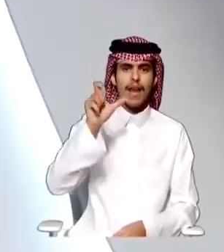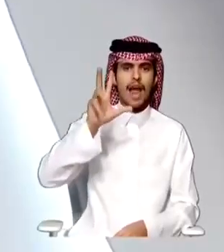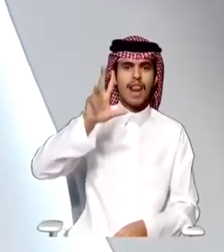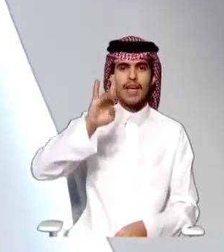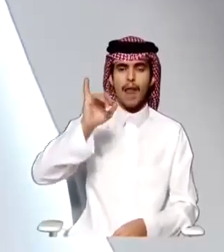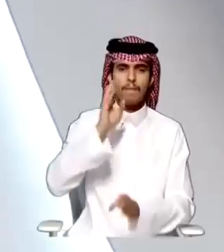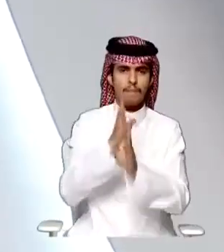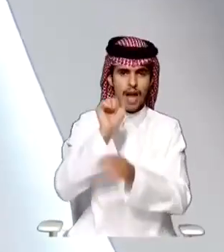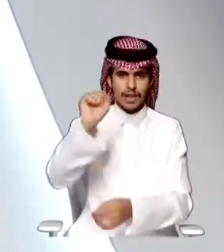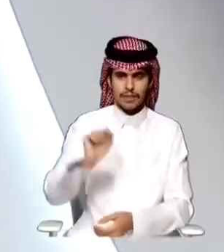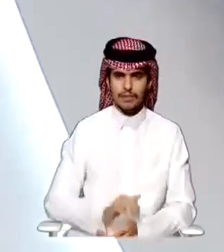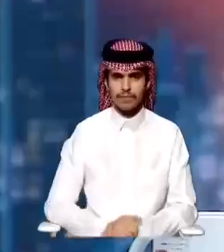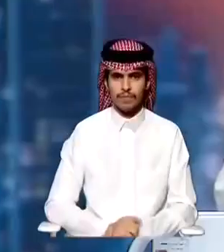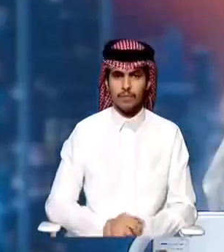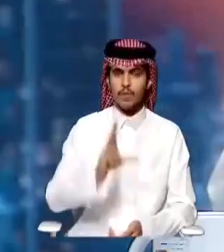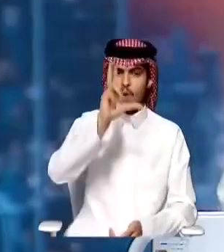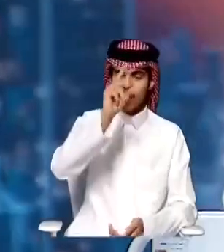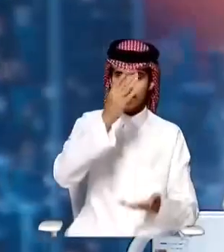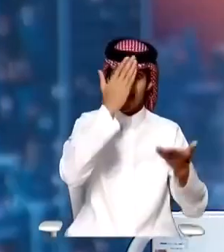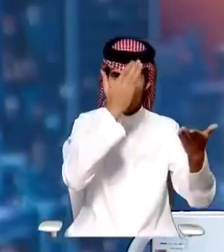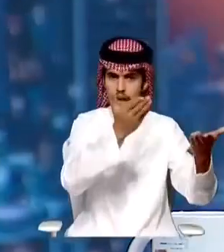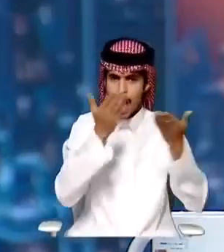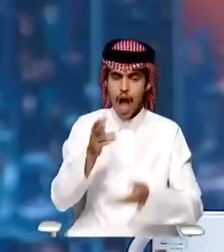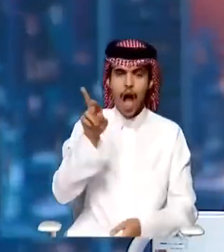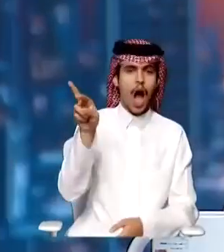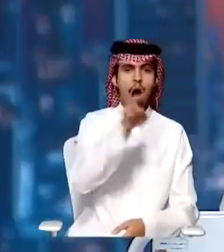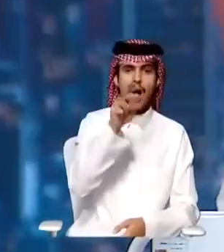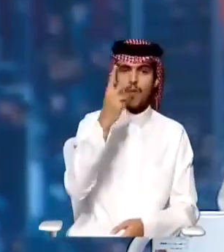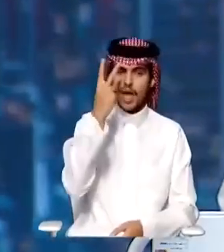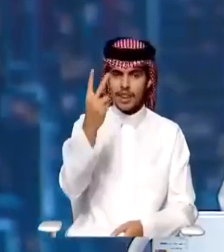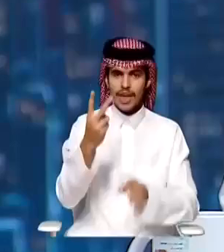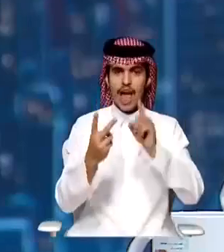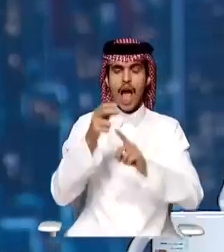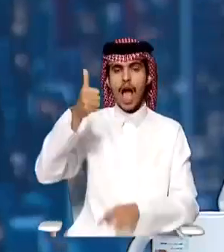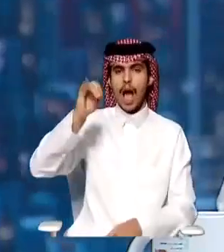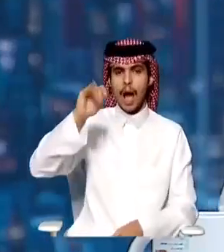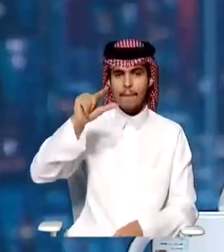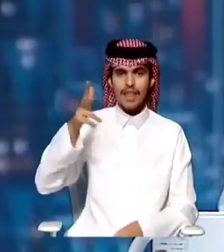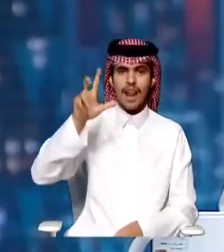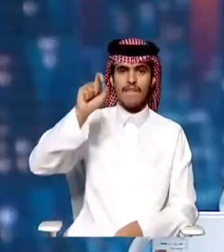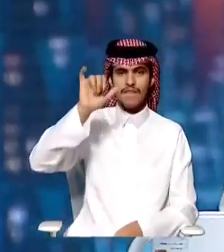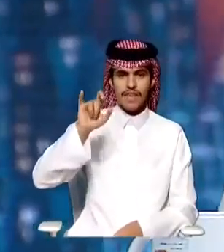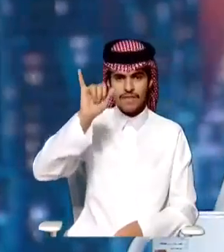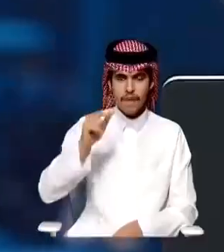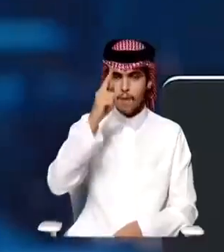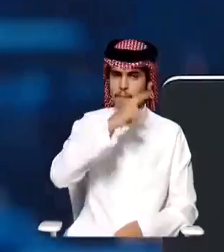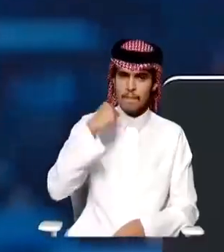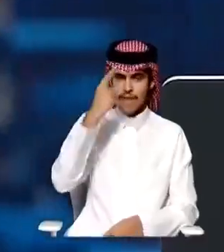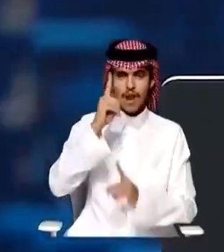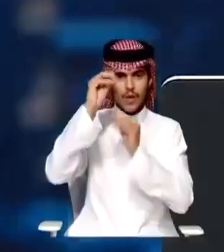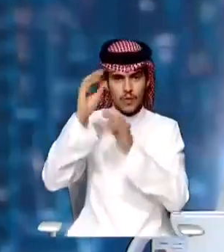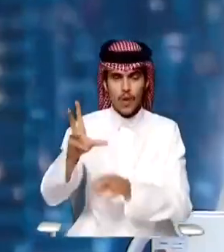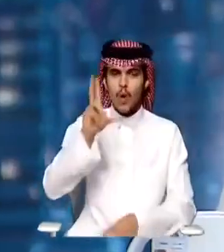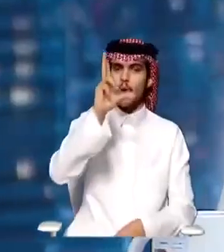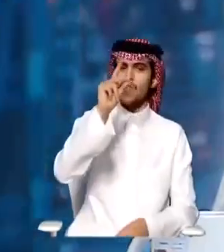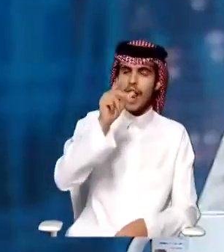الله ارحب ايضا بالاخوان اللي يترجمون الحلقه احمد الفيفي وهو معي في الاستديو بيض الله وجهك يا احمد وجهك ابيض وايضا